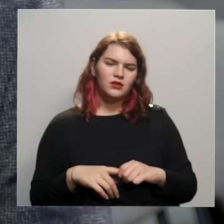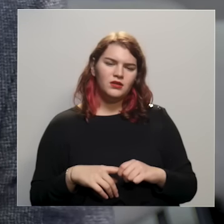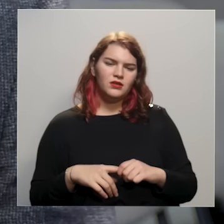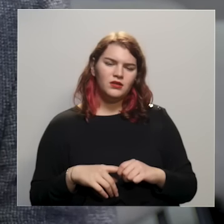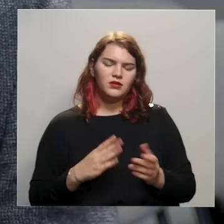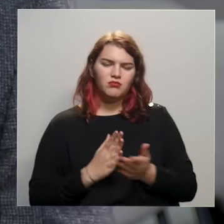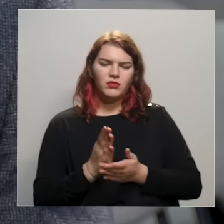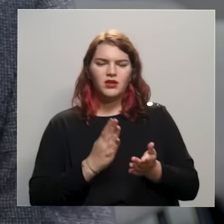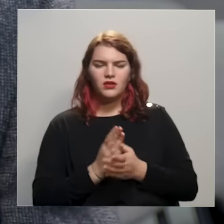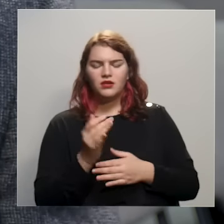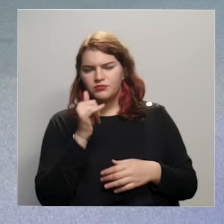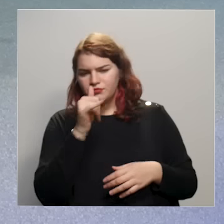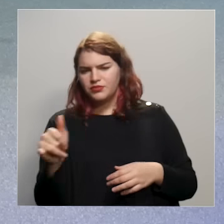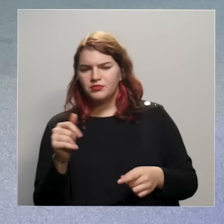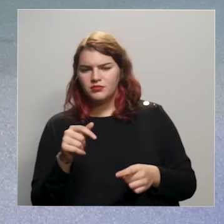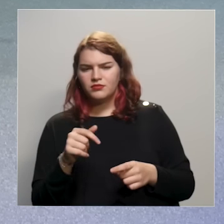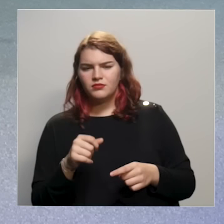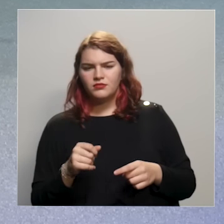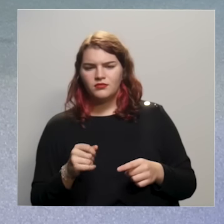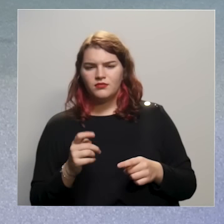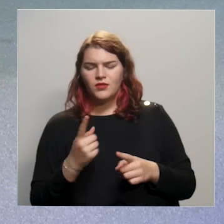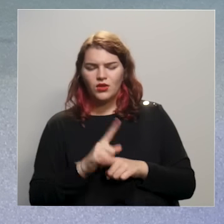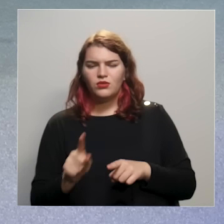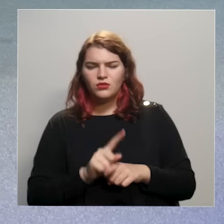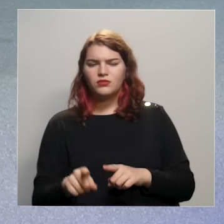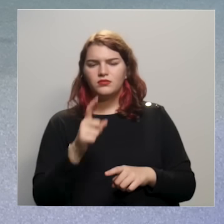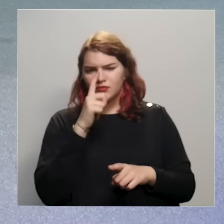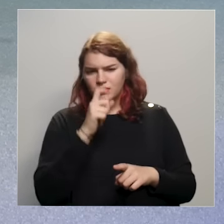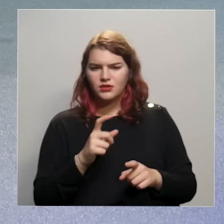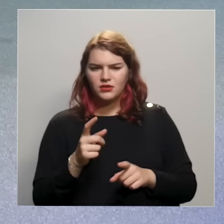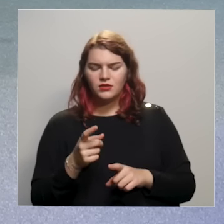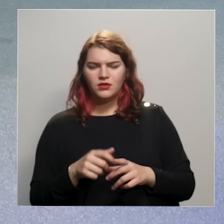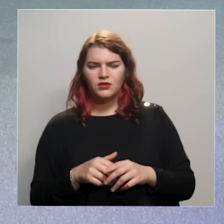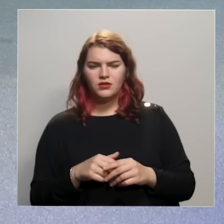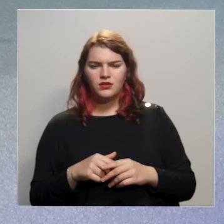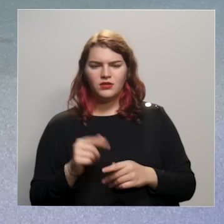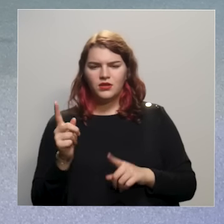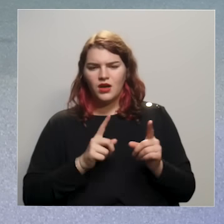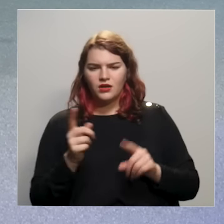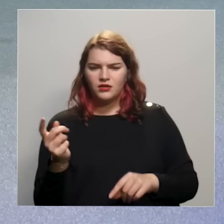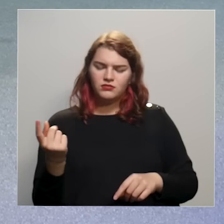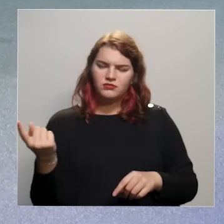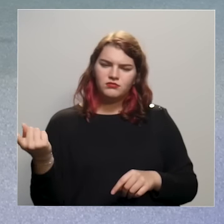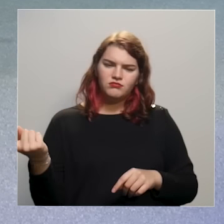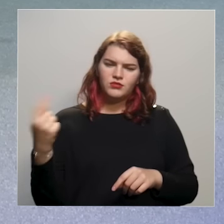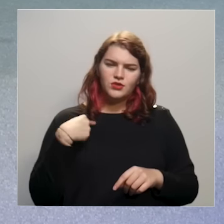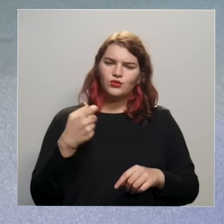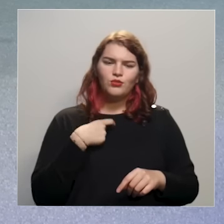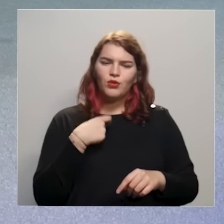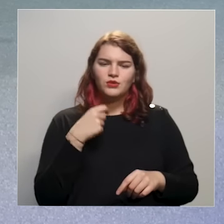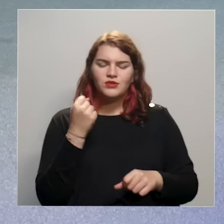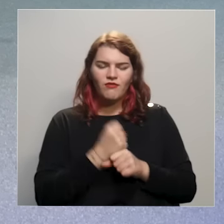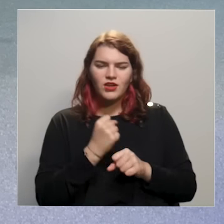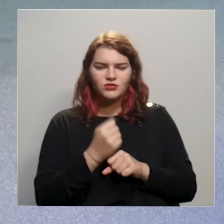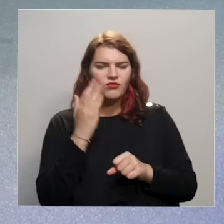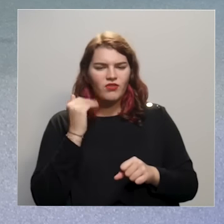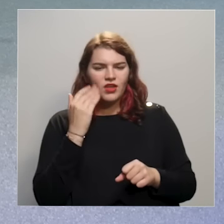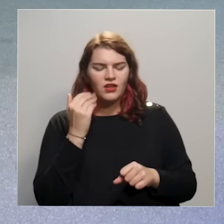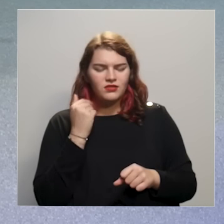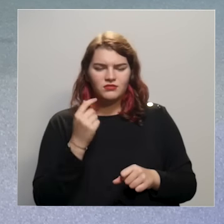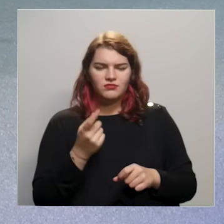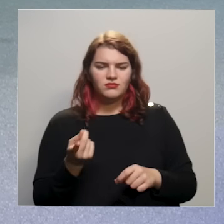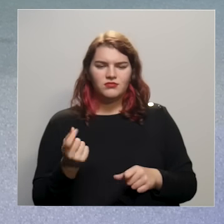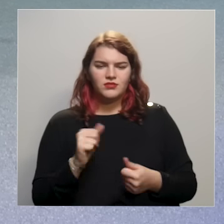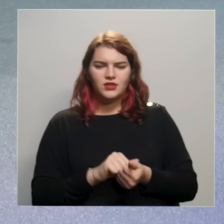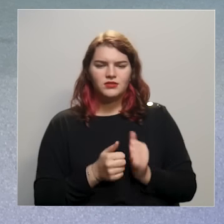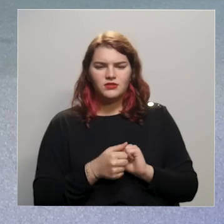nepotrivite, să zicem. Când ce te vorbă duci... tristă pentru o femeie. Da, sigur. Vai de mine. Da. Dacă ea v-ar fi zis meastră, nu știi în stare să faci o fată. Nu se poate, nu se poate. Deci nu,